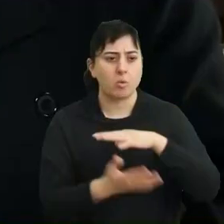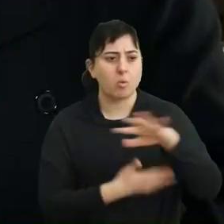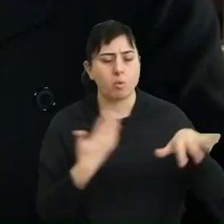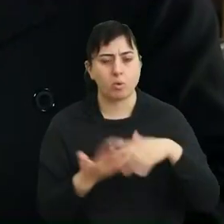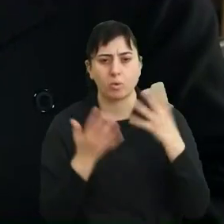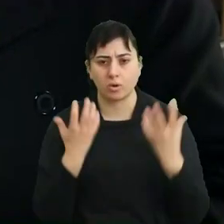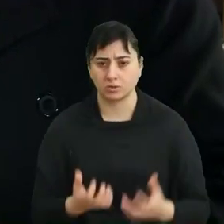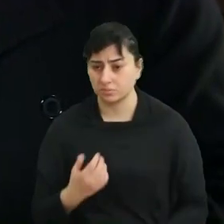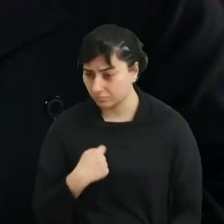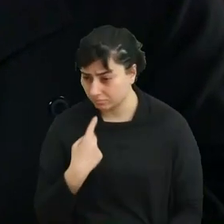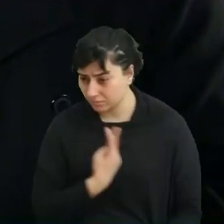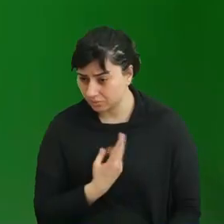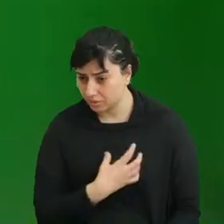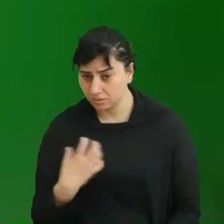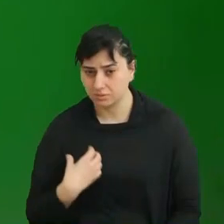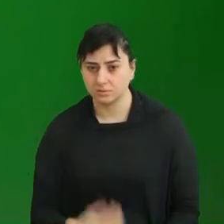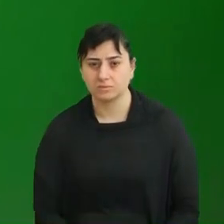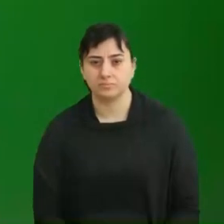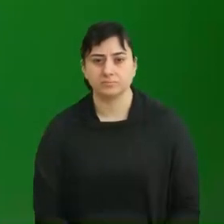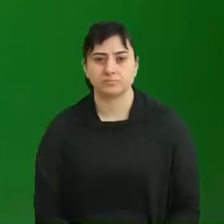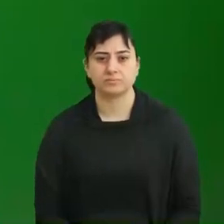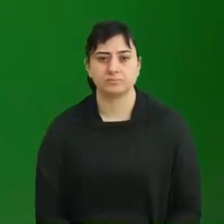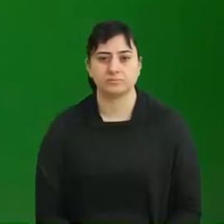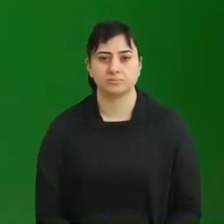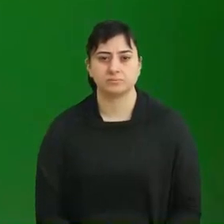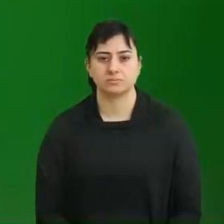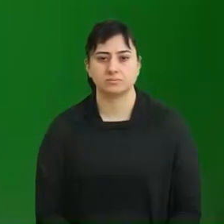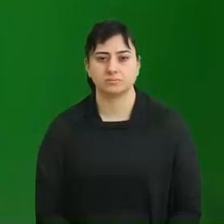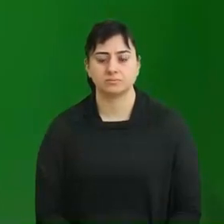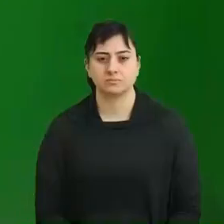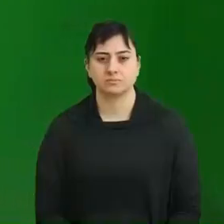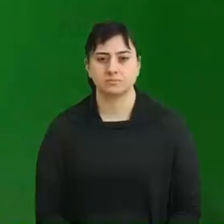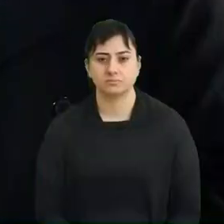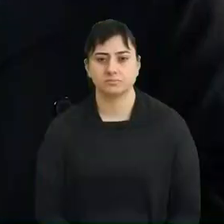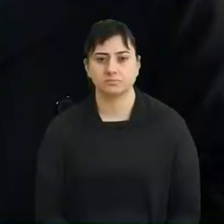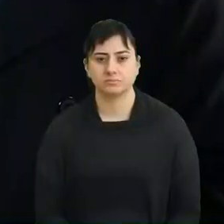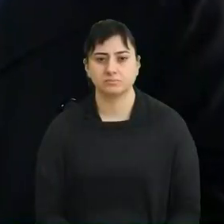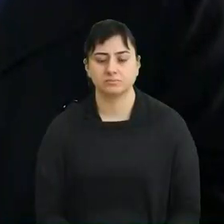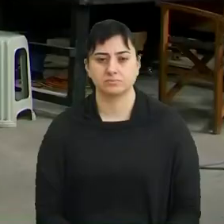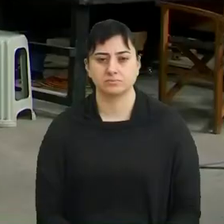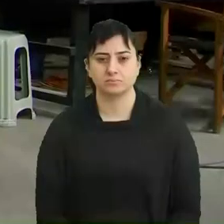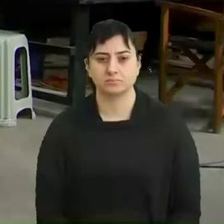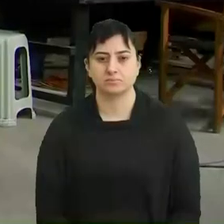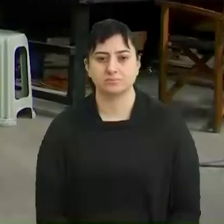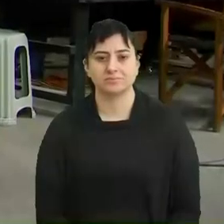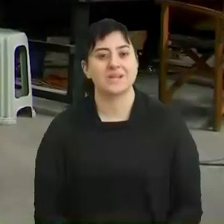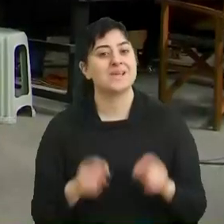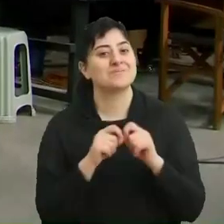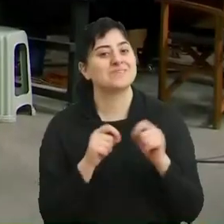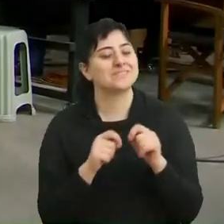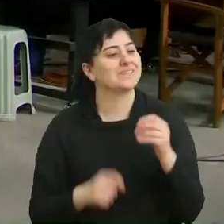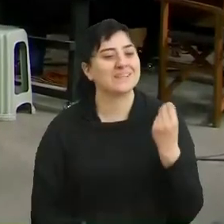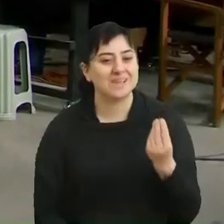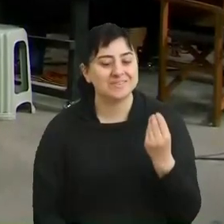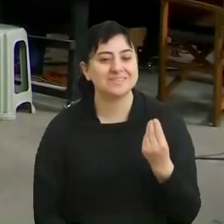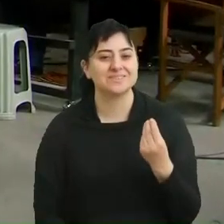etti. Annem. Aha. Fatma elinde bir tabak dolusu aperatifle çıka geldi. Biricik,